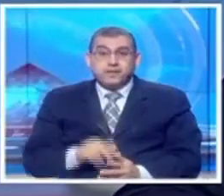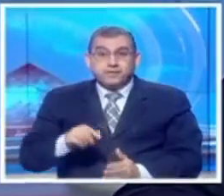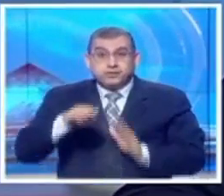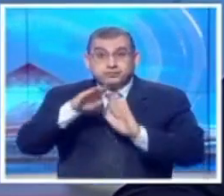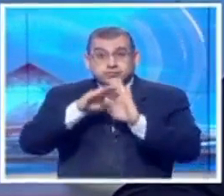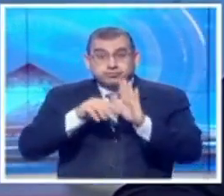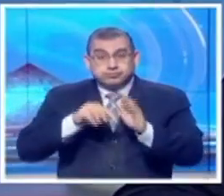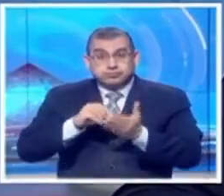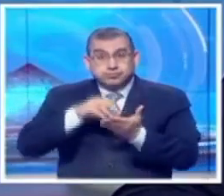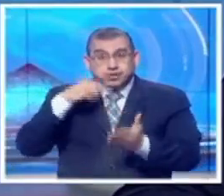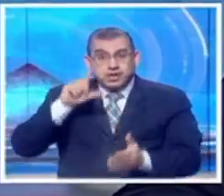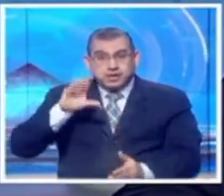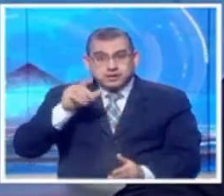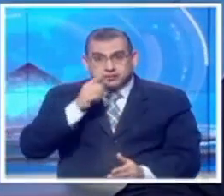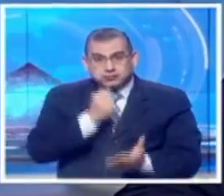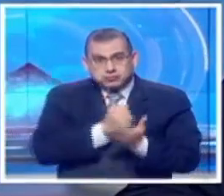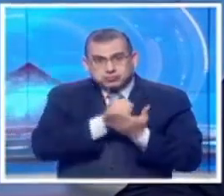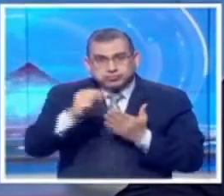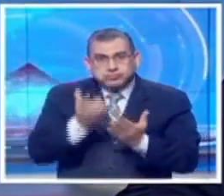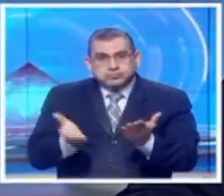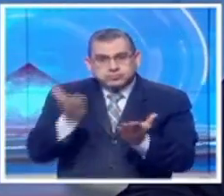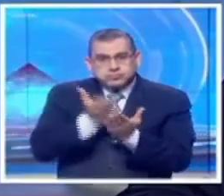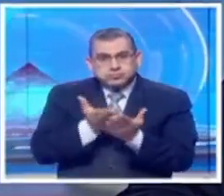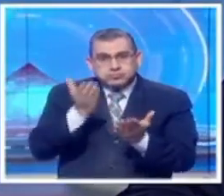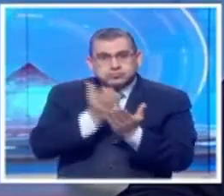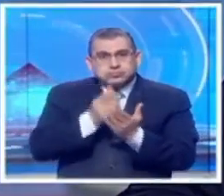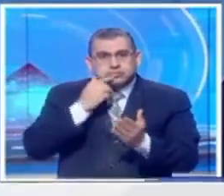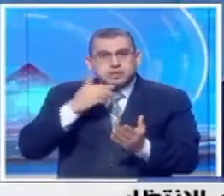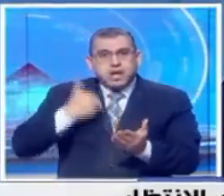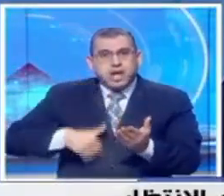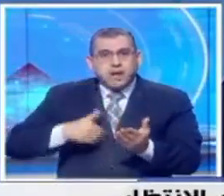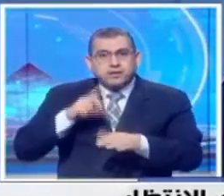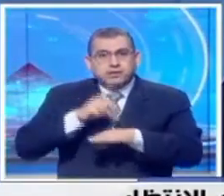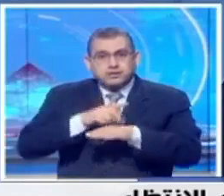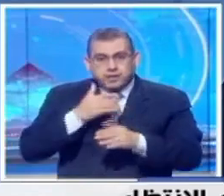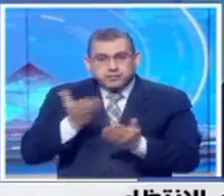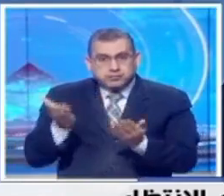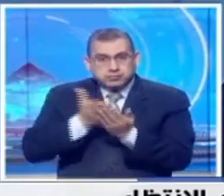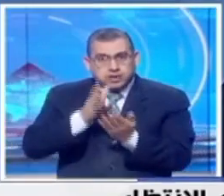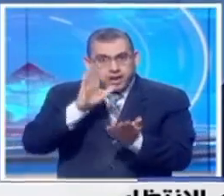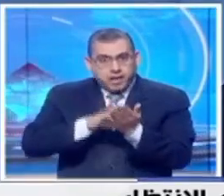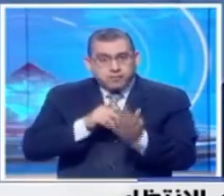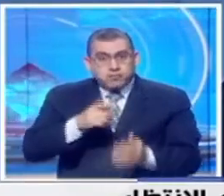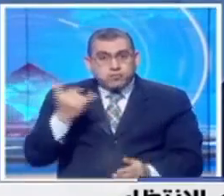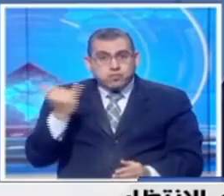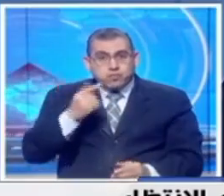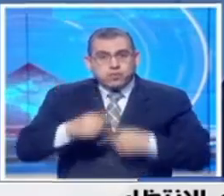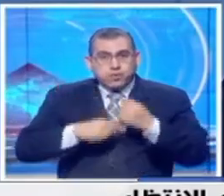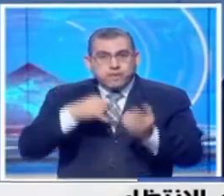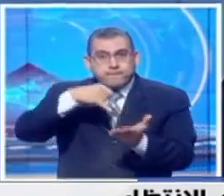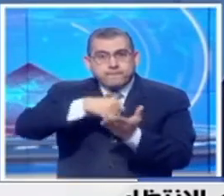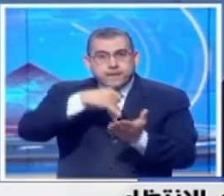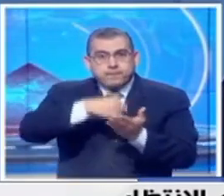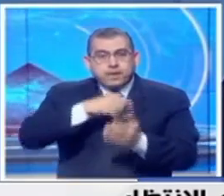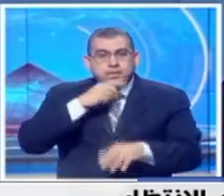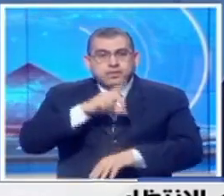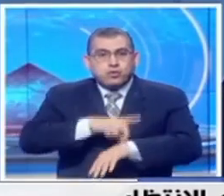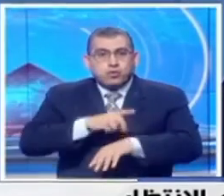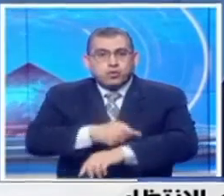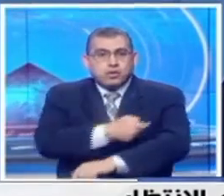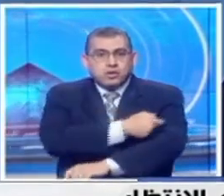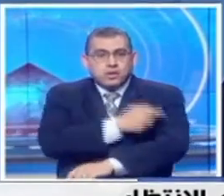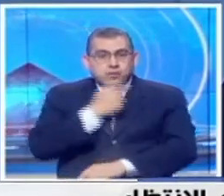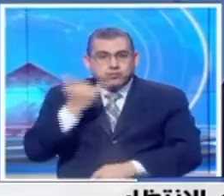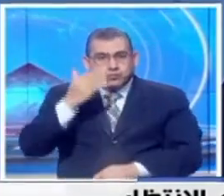في إطار مبادرة الرئيس عبد الفتاح السيسي للقضاء على قوائم الانتظار للتدخلات الجراحية الحرجة، تواصل المراكز الطبية